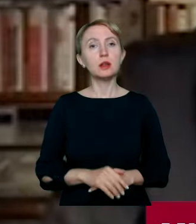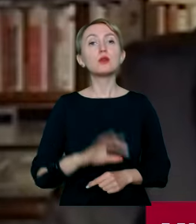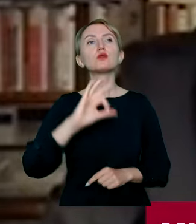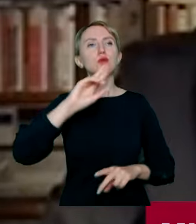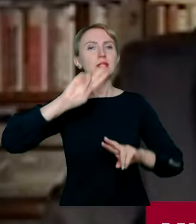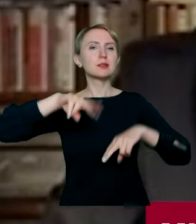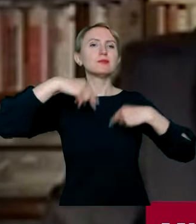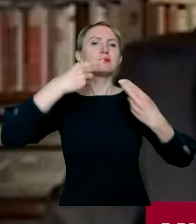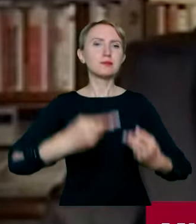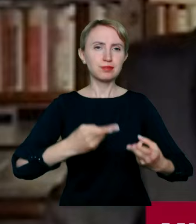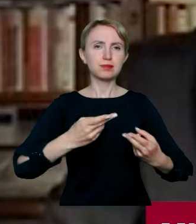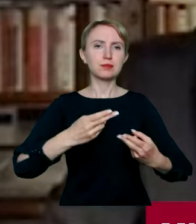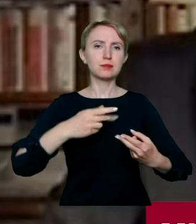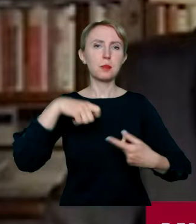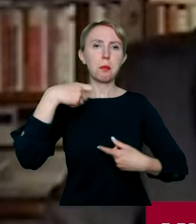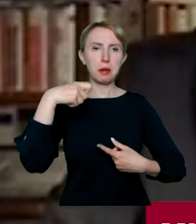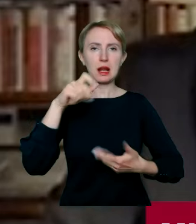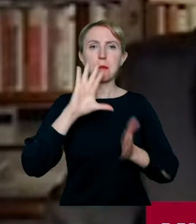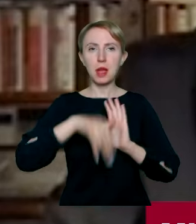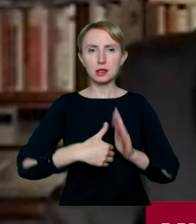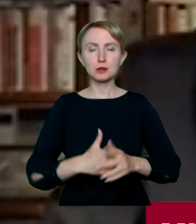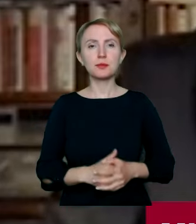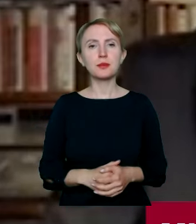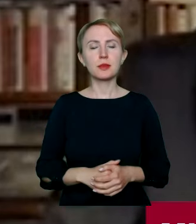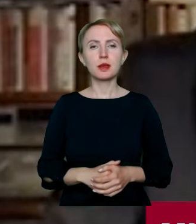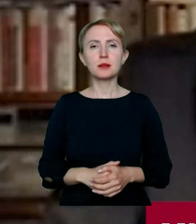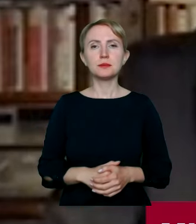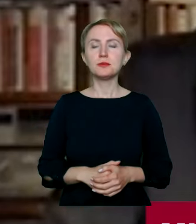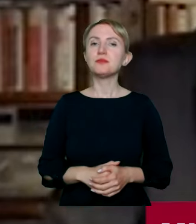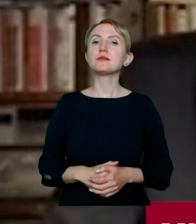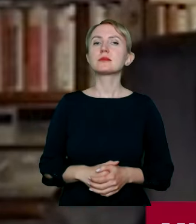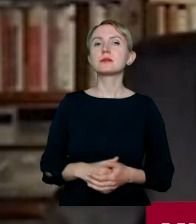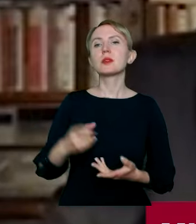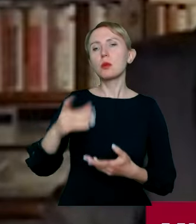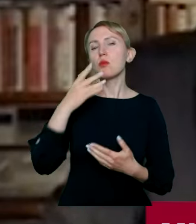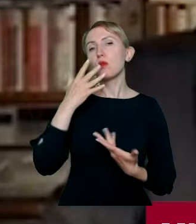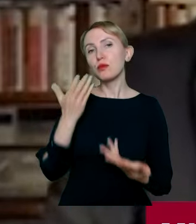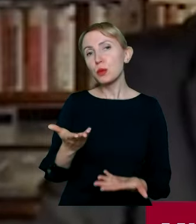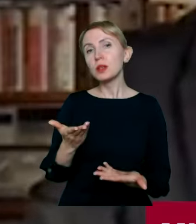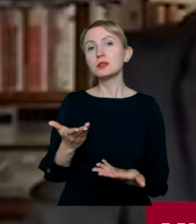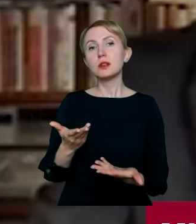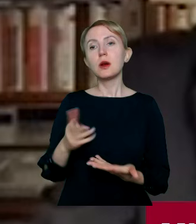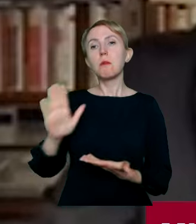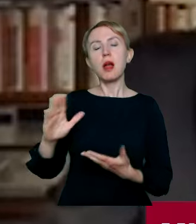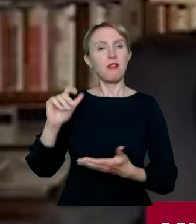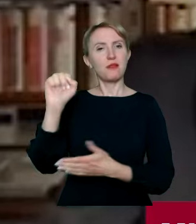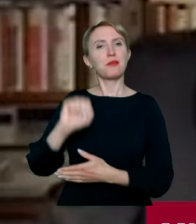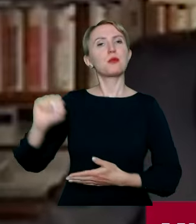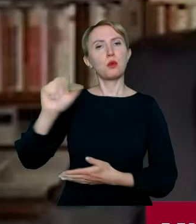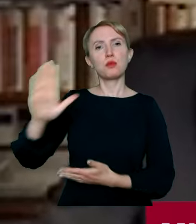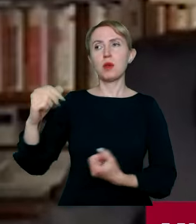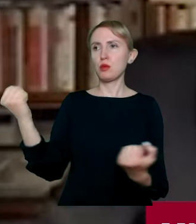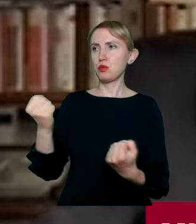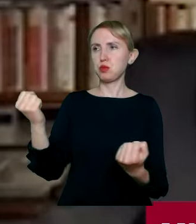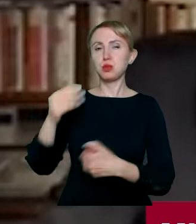schedę, zaczął kierować miastem. Człowiek, który, tak jak powiedziałeś, redaktorze, no, cieszy się we Wrocławiu jednak